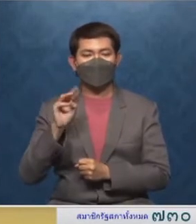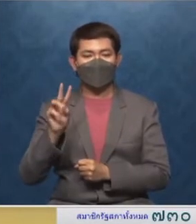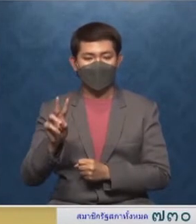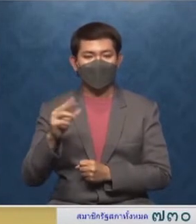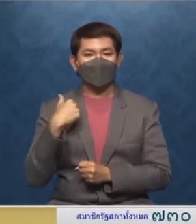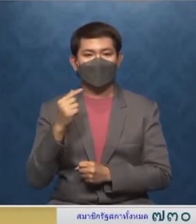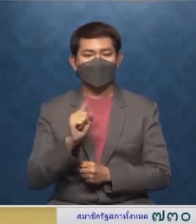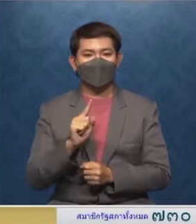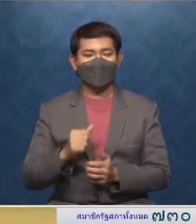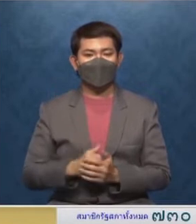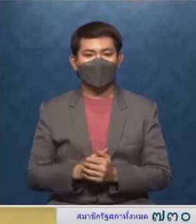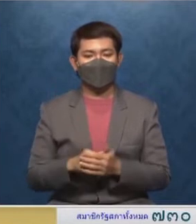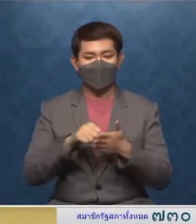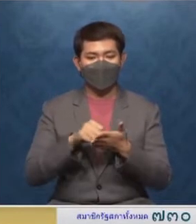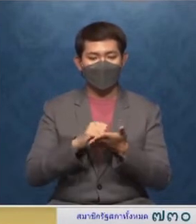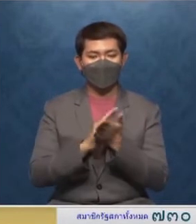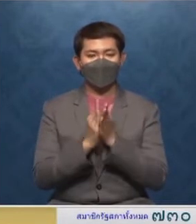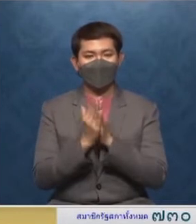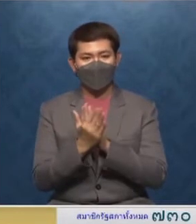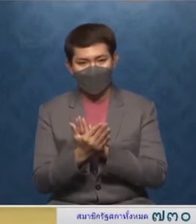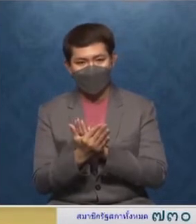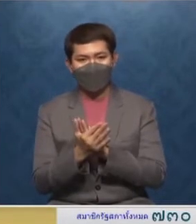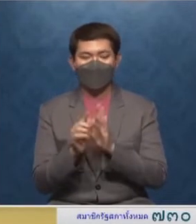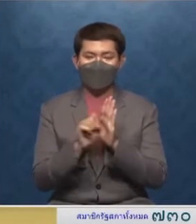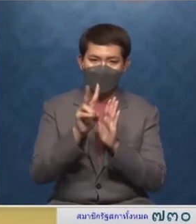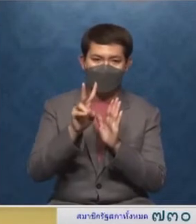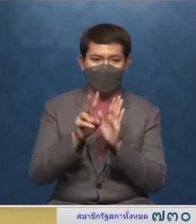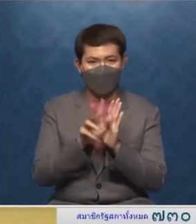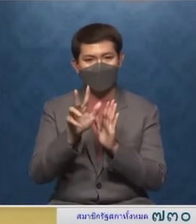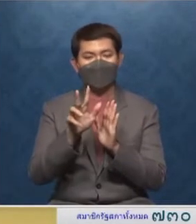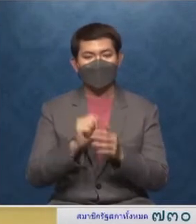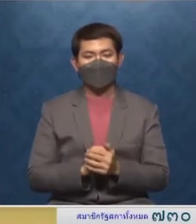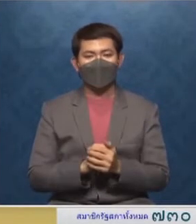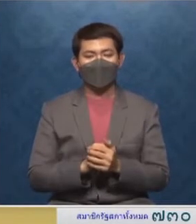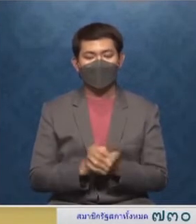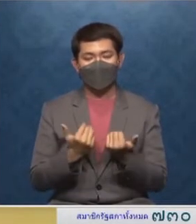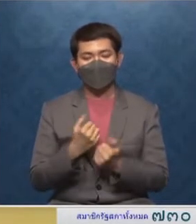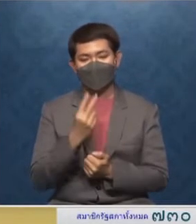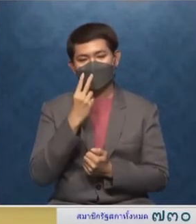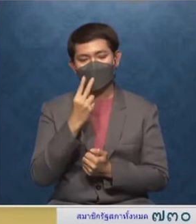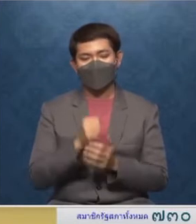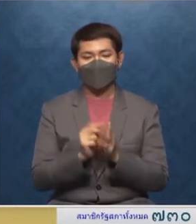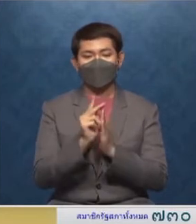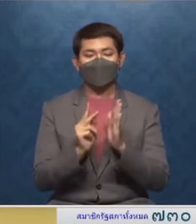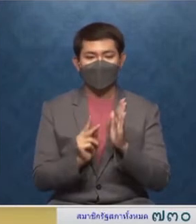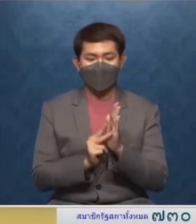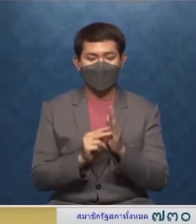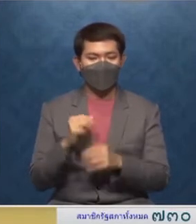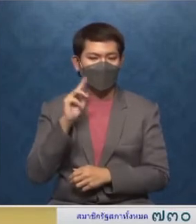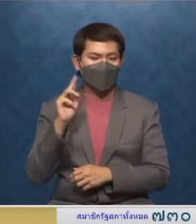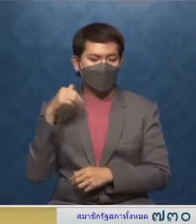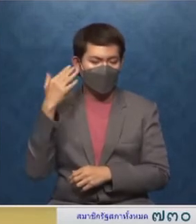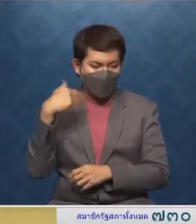ได้ปรับปรุงมา2-3ครั้งนะครับก็ถือว่าได้ใช้มา22ปี